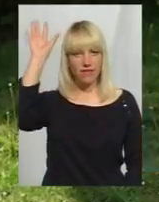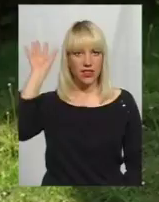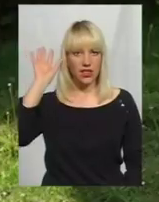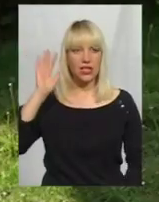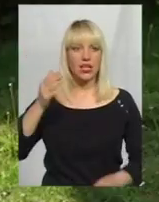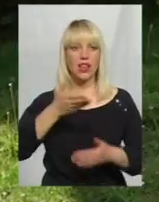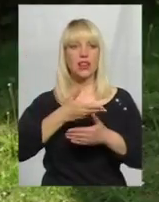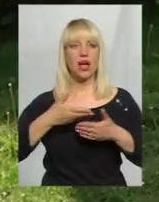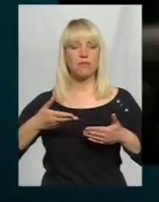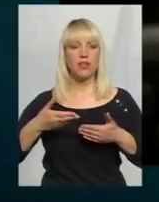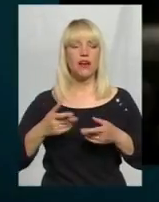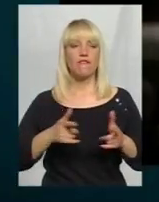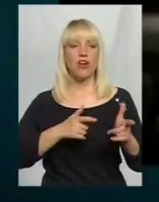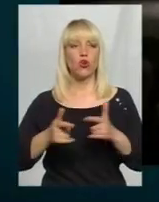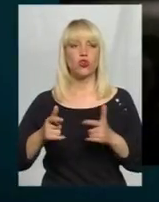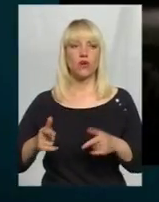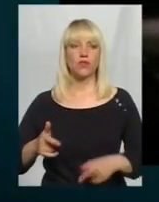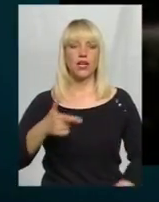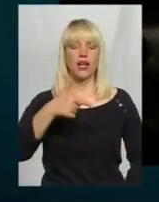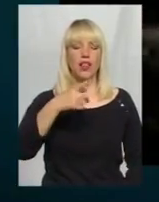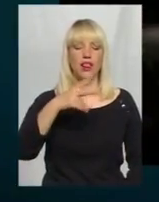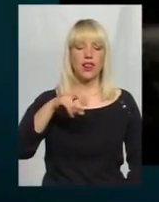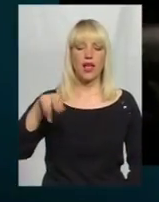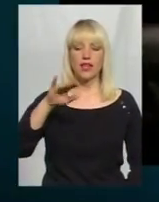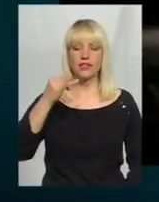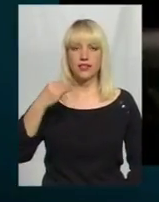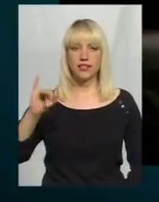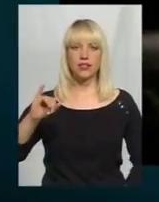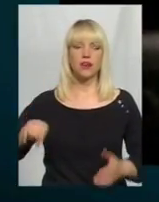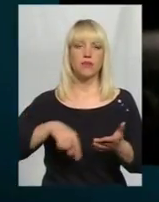нам виготовляла Наталя Гладій з